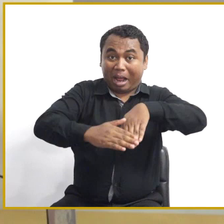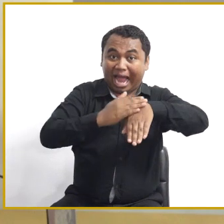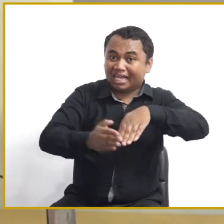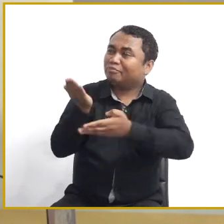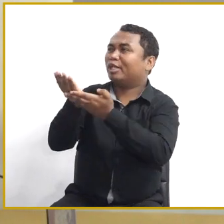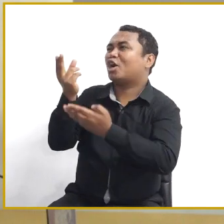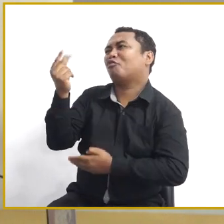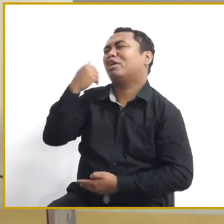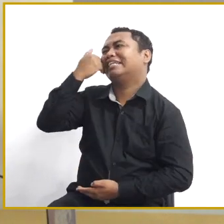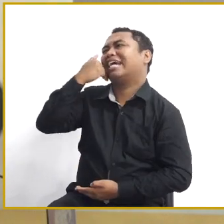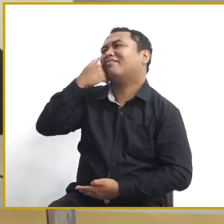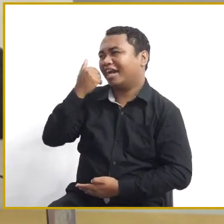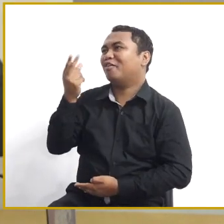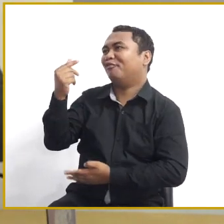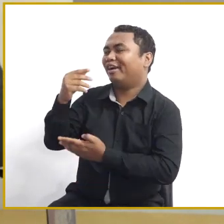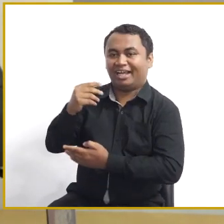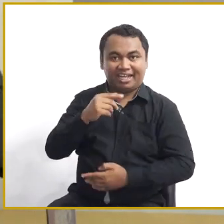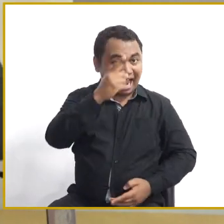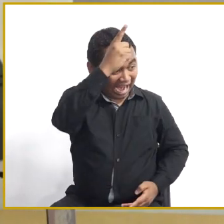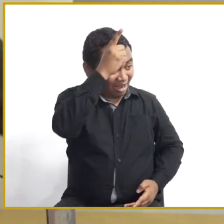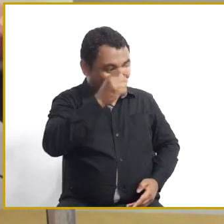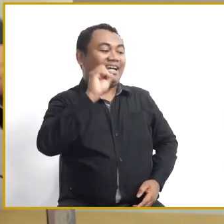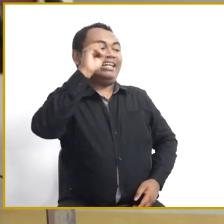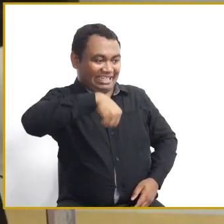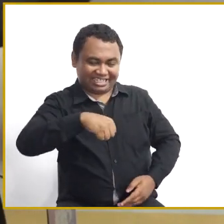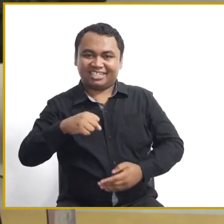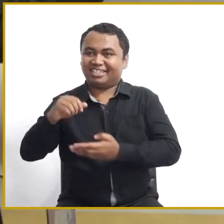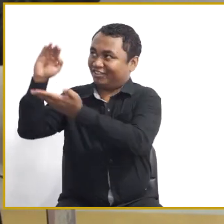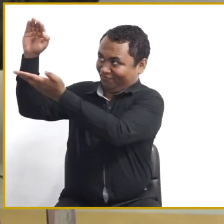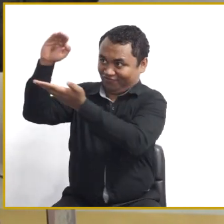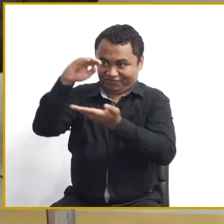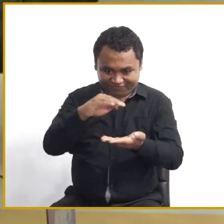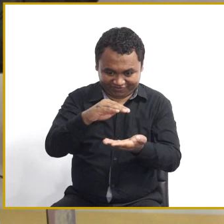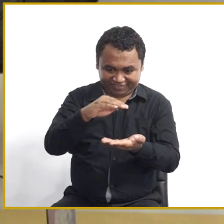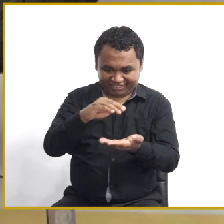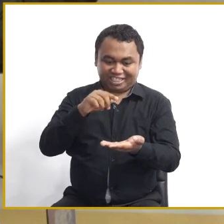novidiny zany hoe tsika zany mamorona asa ho anazy